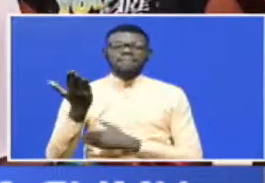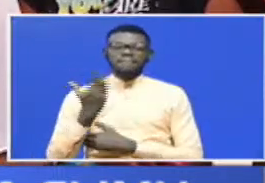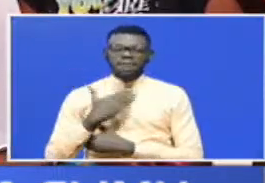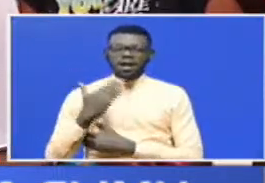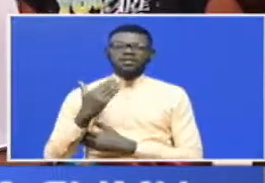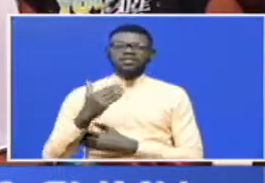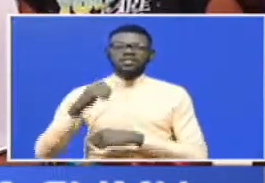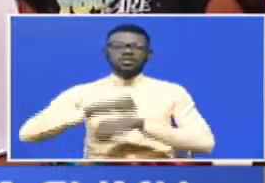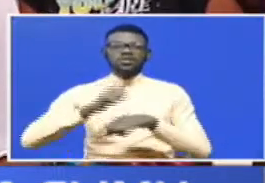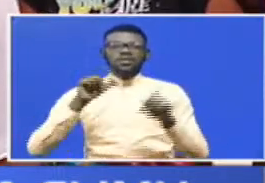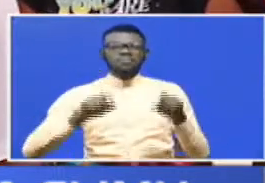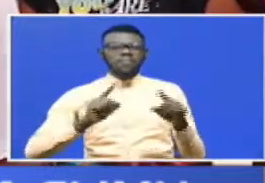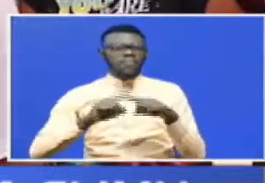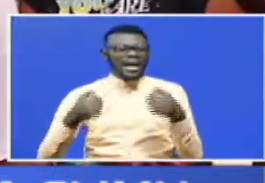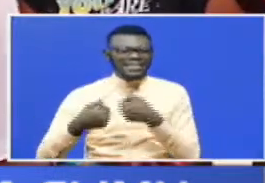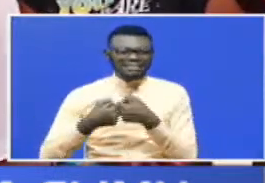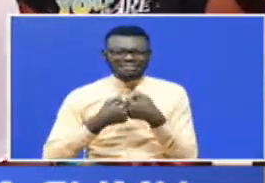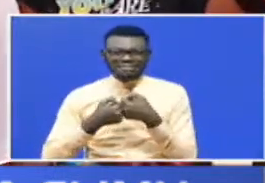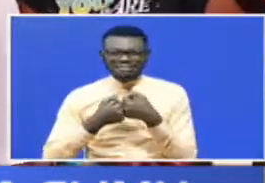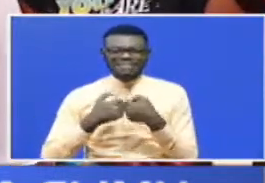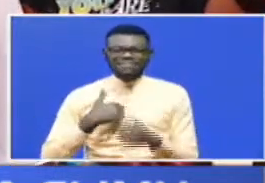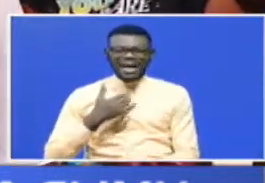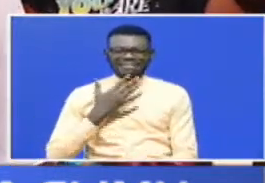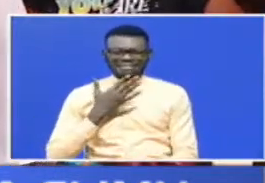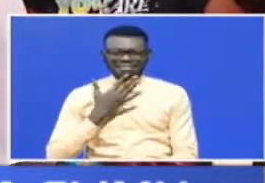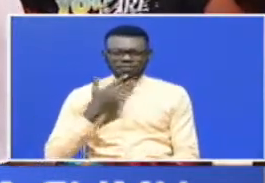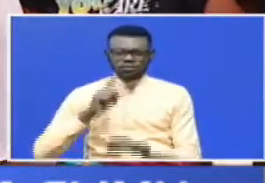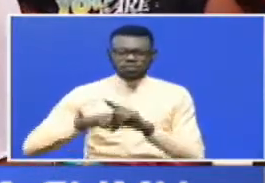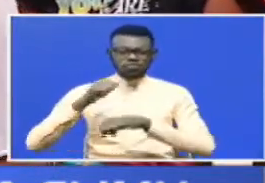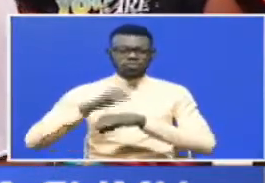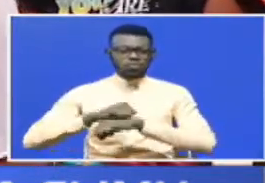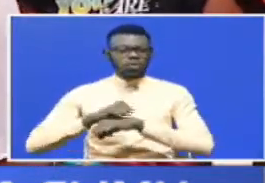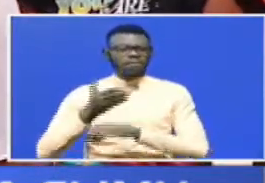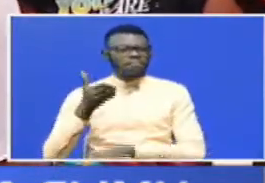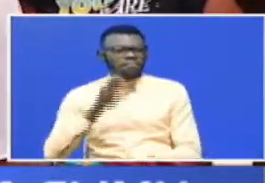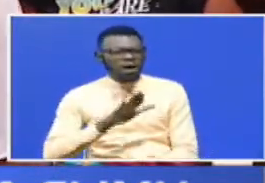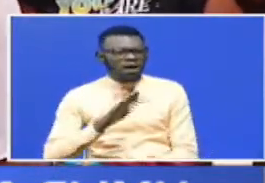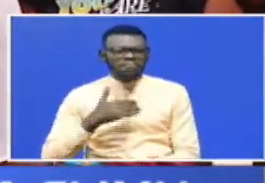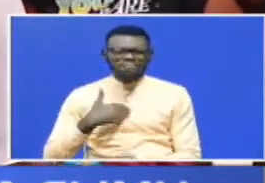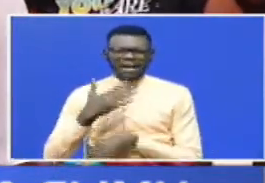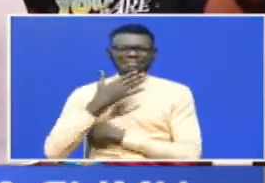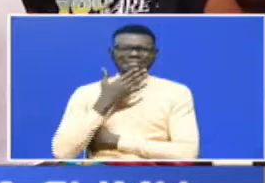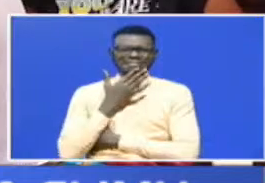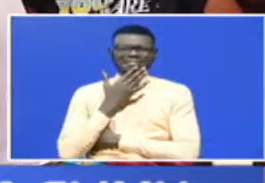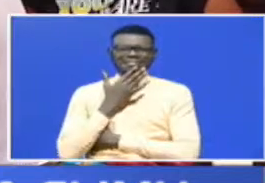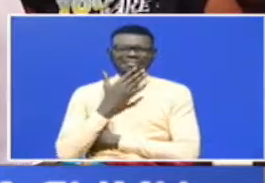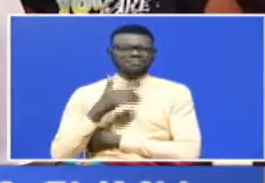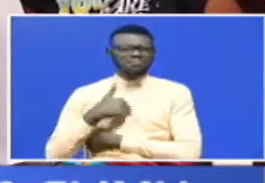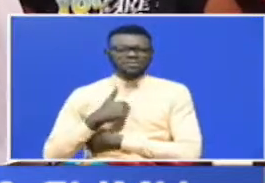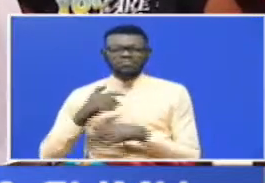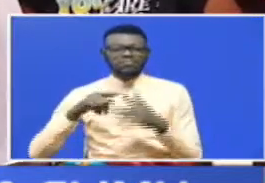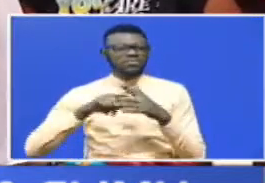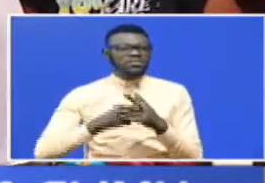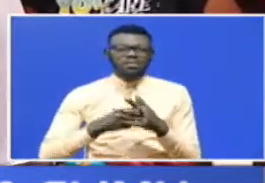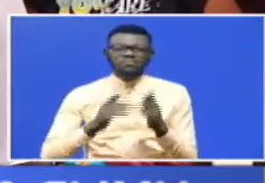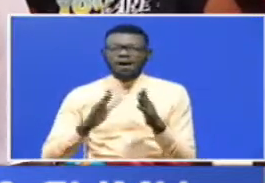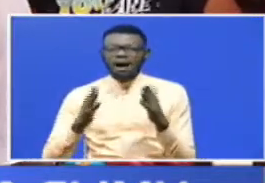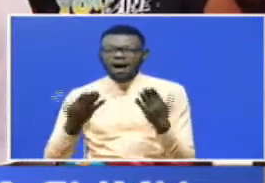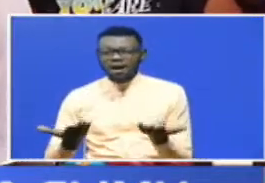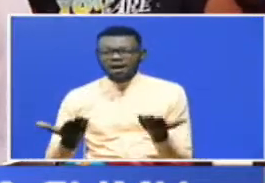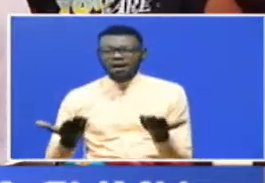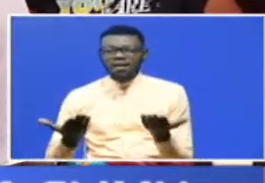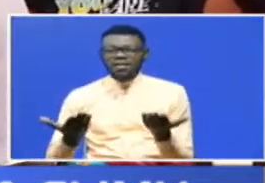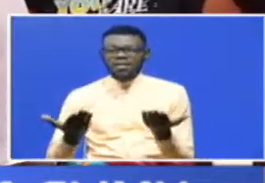kubwa ilikuwa ni kwamba sasa watoto wanaporudi shule, mimi najiuliza nitaanzia wapi, kwa sababu watoto wangu